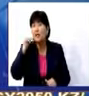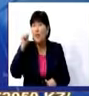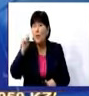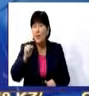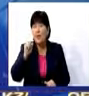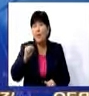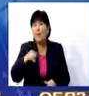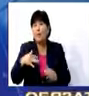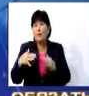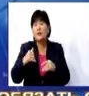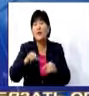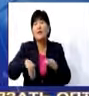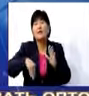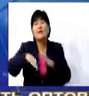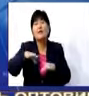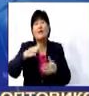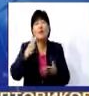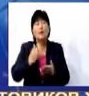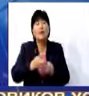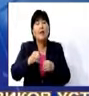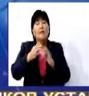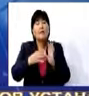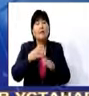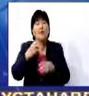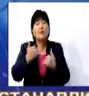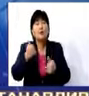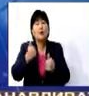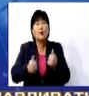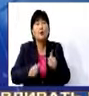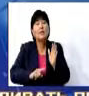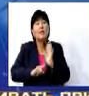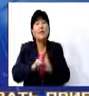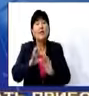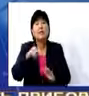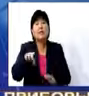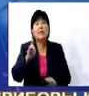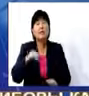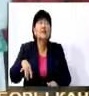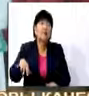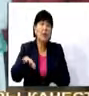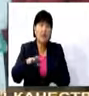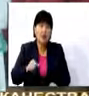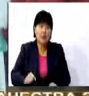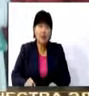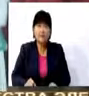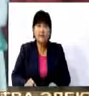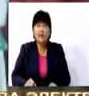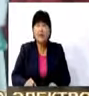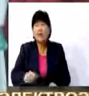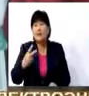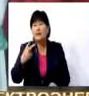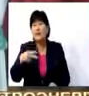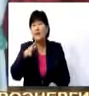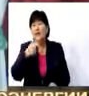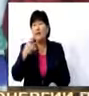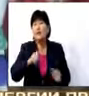Узбекистана борются за звание лучшего. 19-й международный турнир стартовал в Сырдаринском районе. Два десятка лет